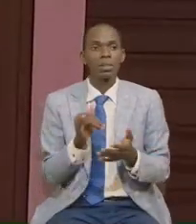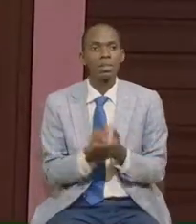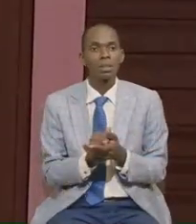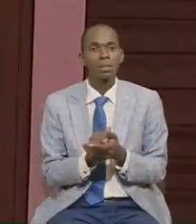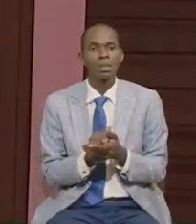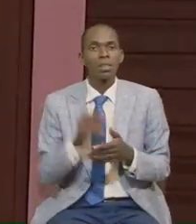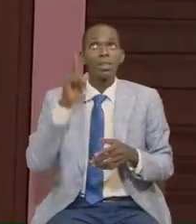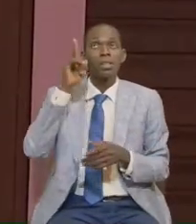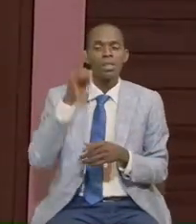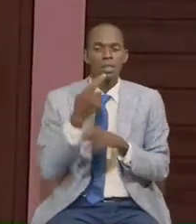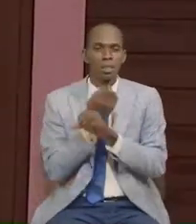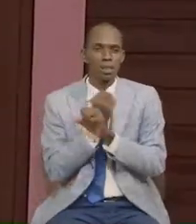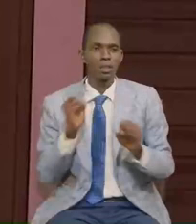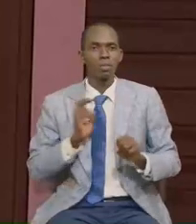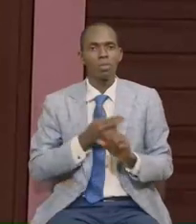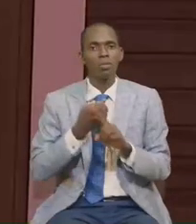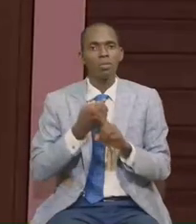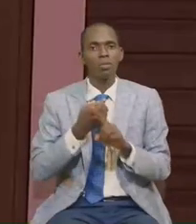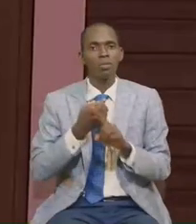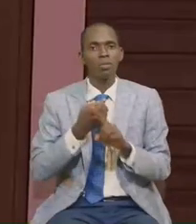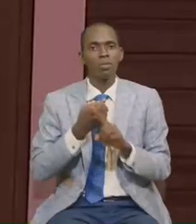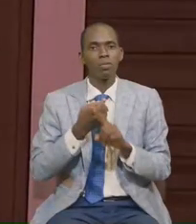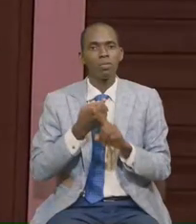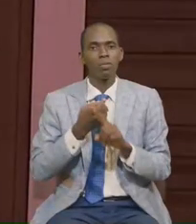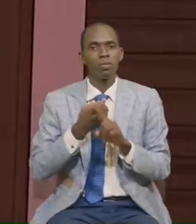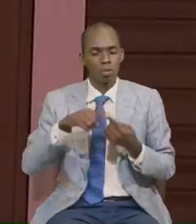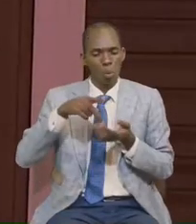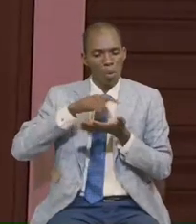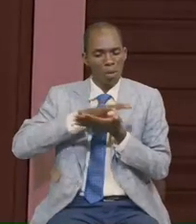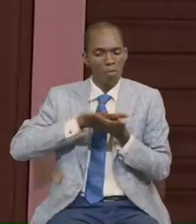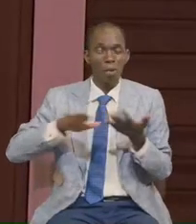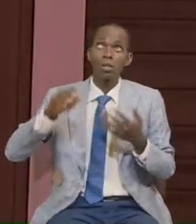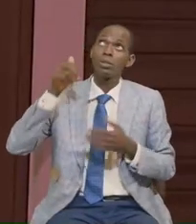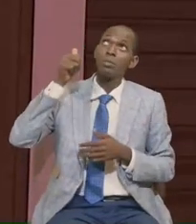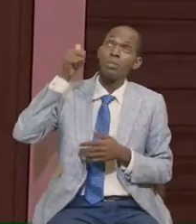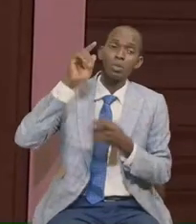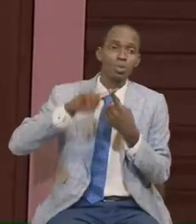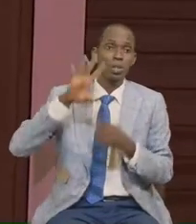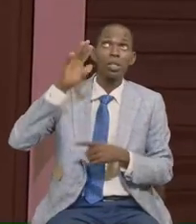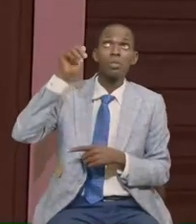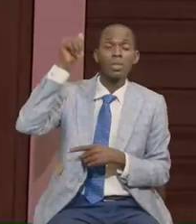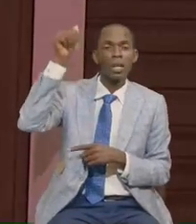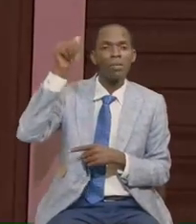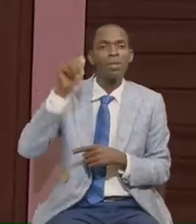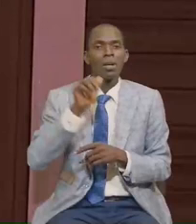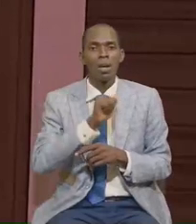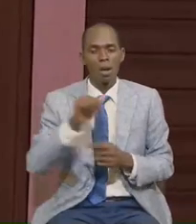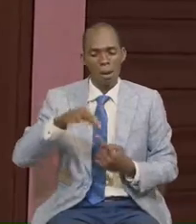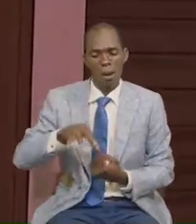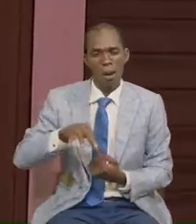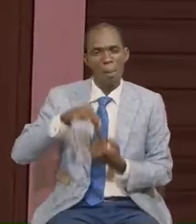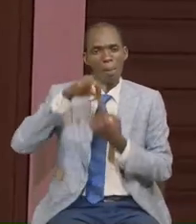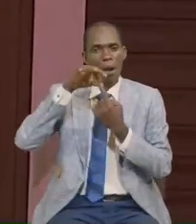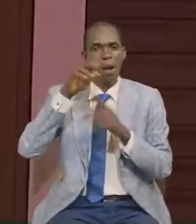toute iniquité et de se faire un peuple qui lui appartienne, purifié par lui, et zélé, dites-moi